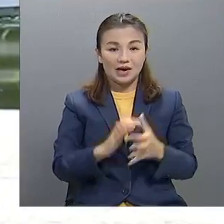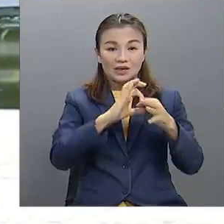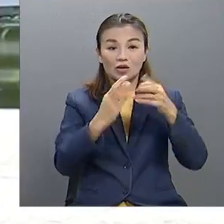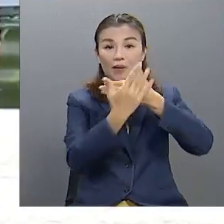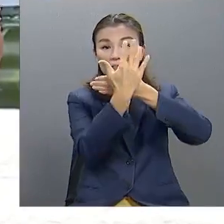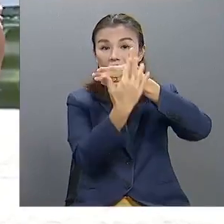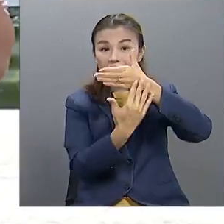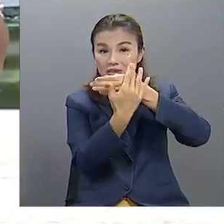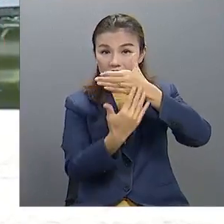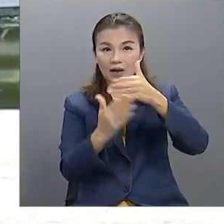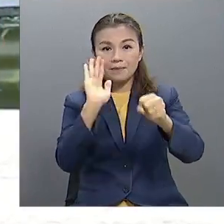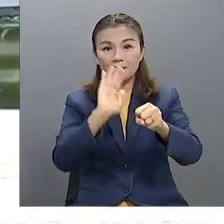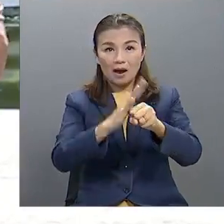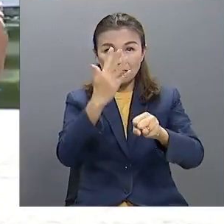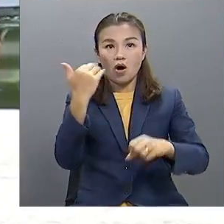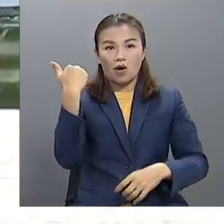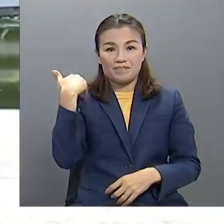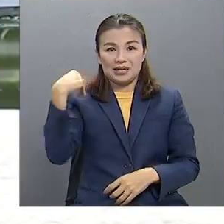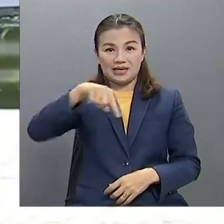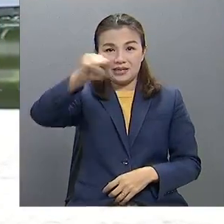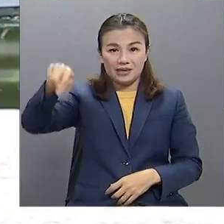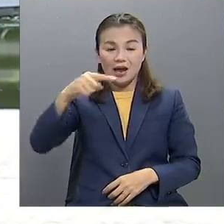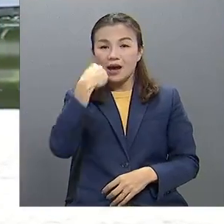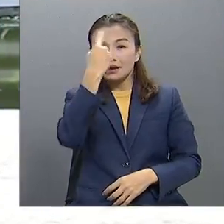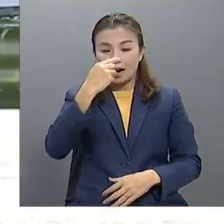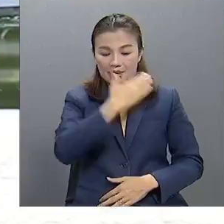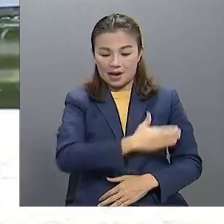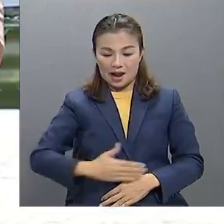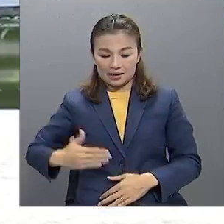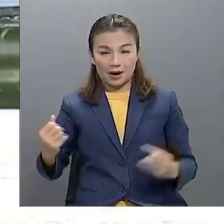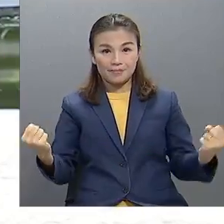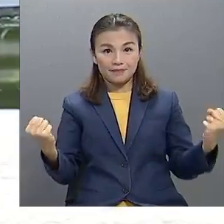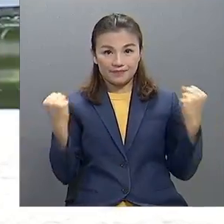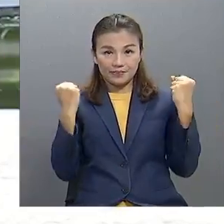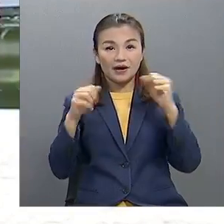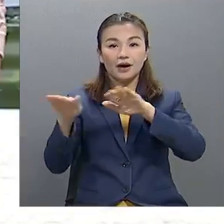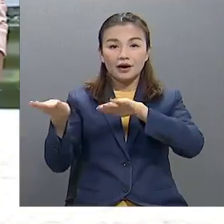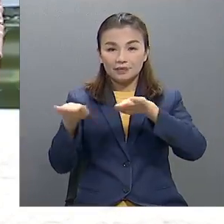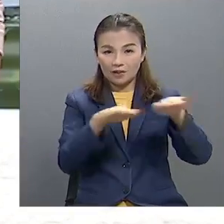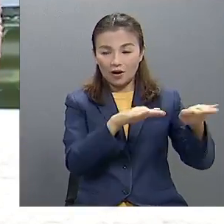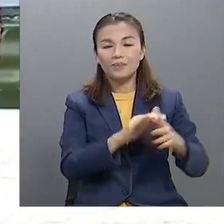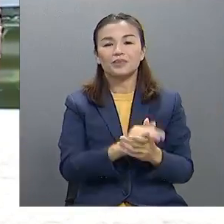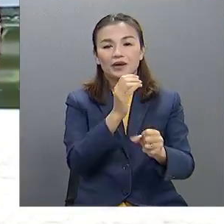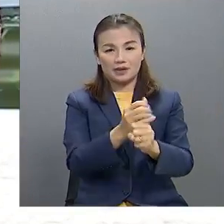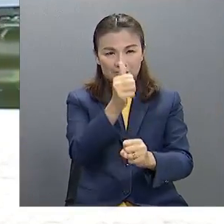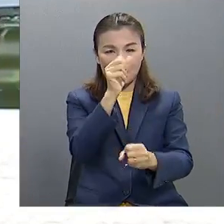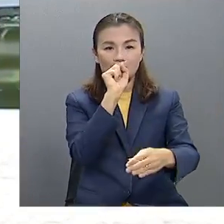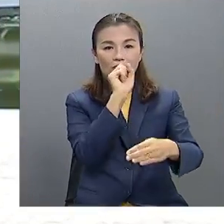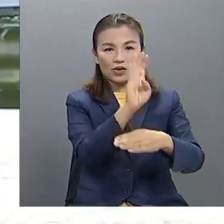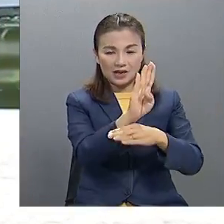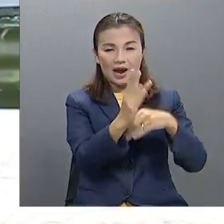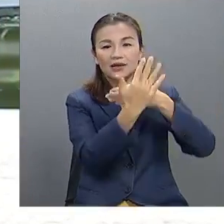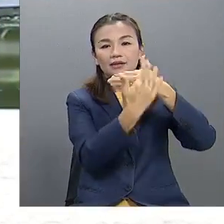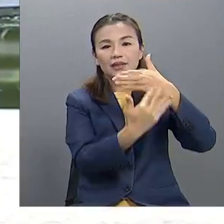งพยาบาลนะคะใครที่ร่างกายแข็งแรงพร้อมนะคะก็สามารถไปบริจาคเลือดกันได้ค่ะคุณผู้ชมเพ